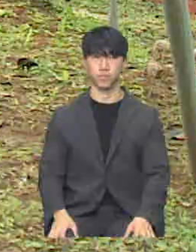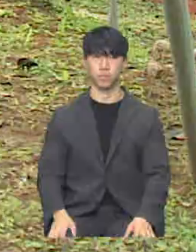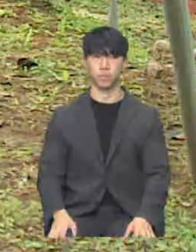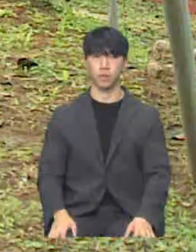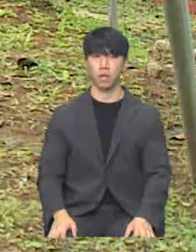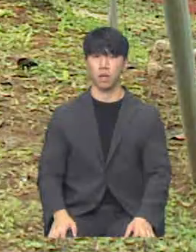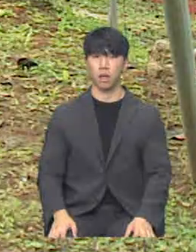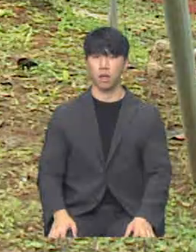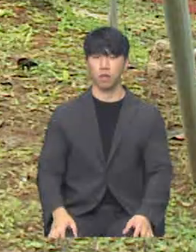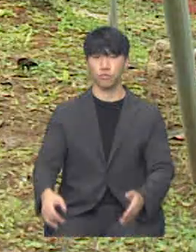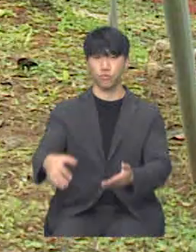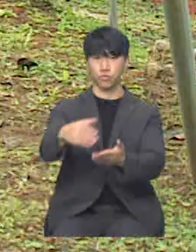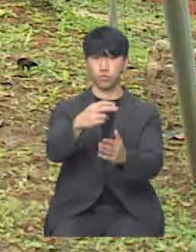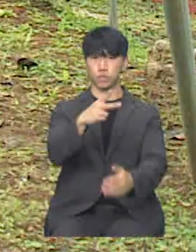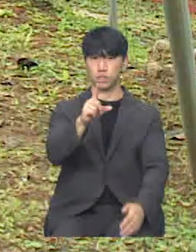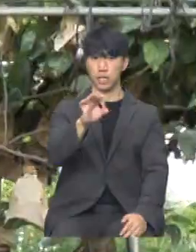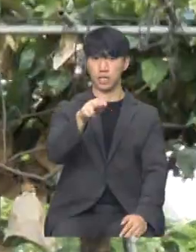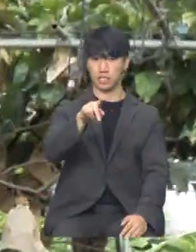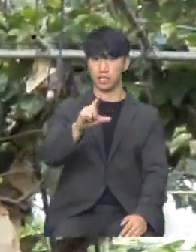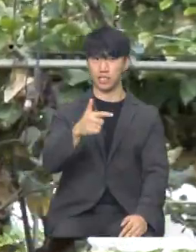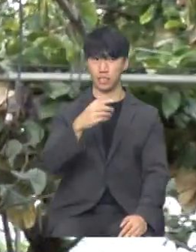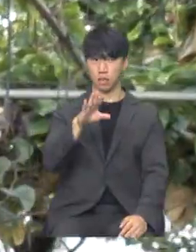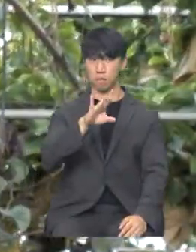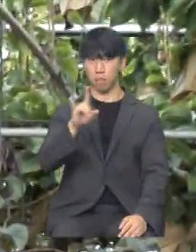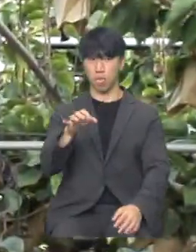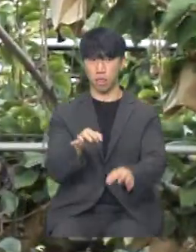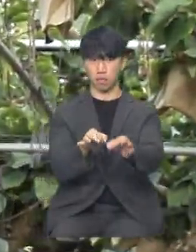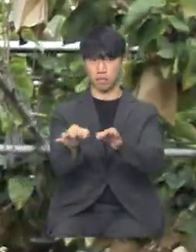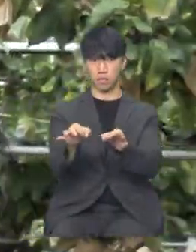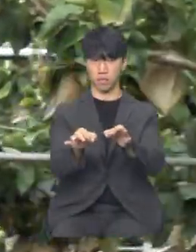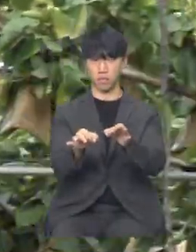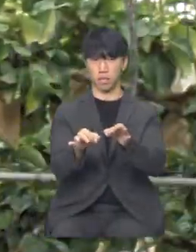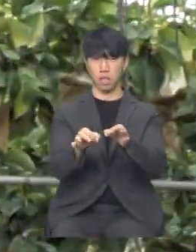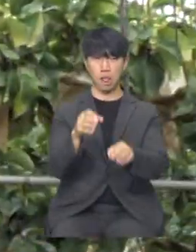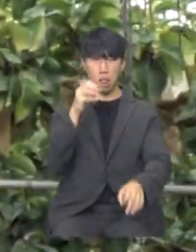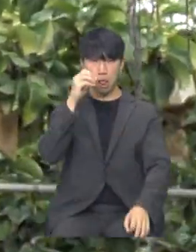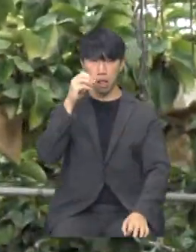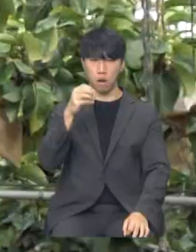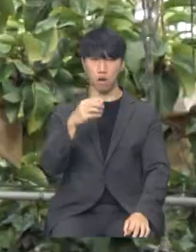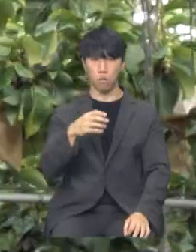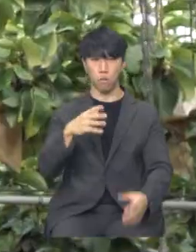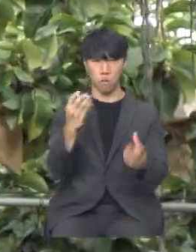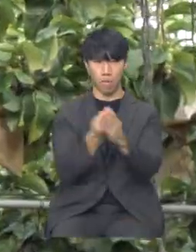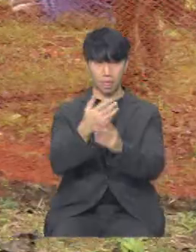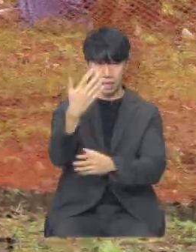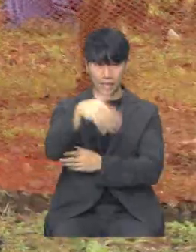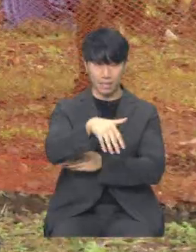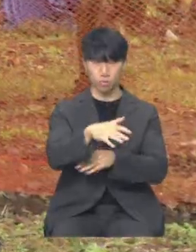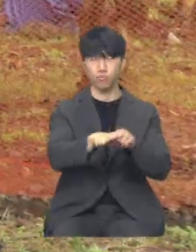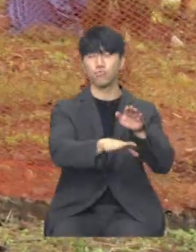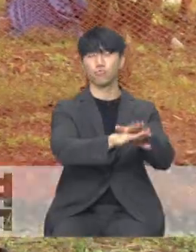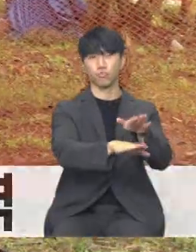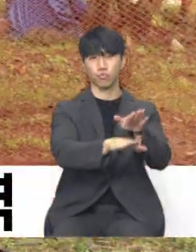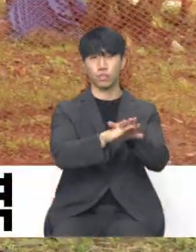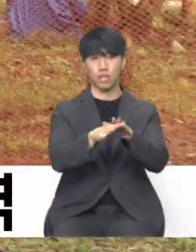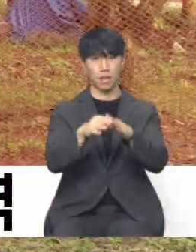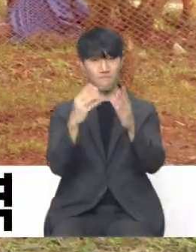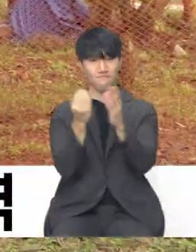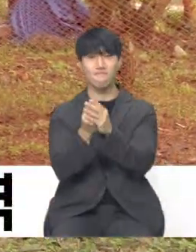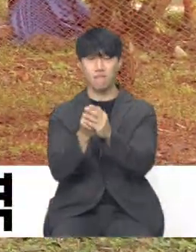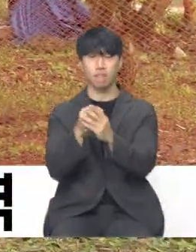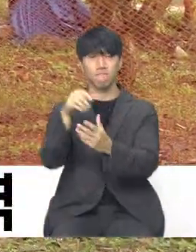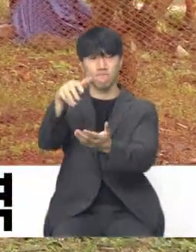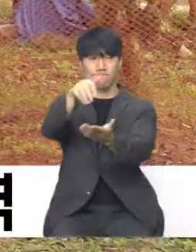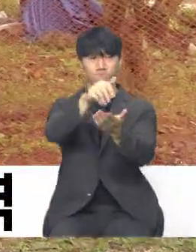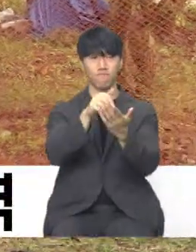수확 시기를 맞은 당진의 한 배농가. 익지 않은 배는 놔두고 잘 익은 배는 바구니에 옮겨 담습니다. 농림축산식품부에서 주관한